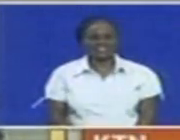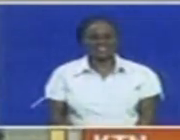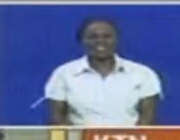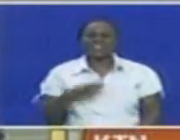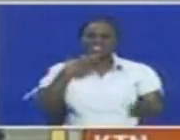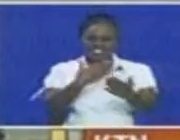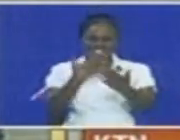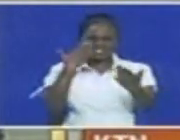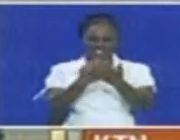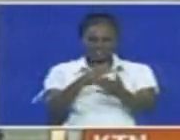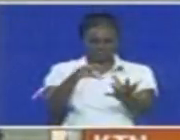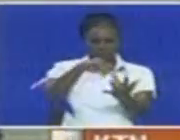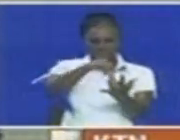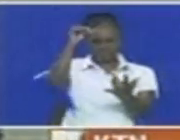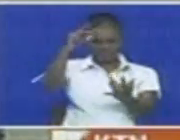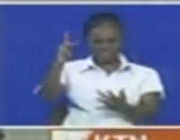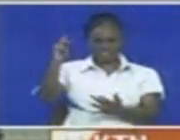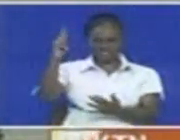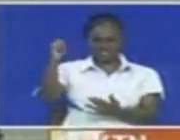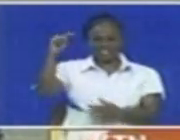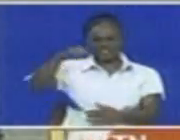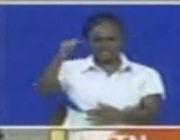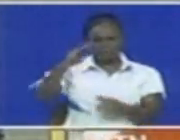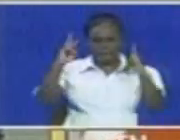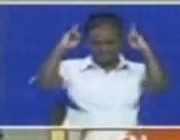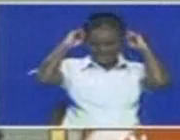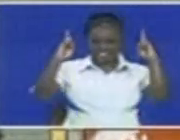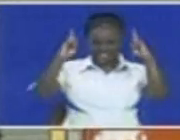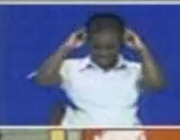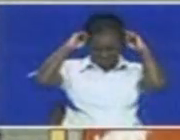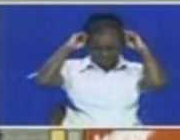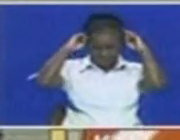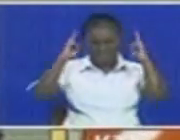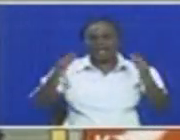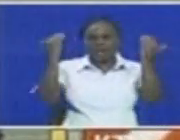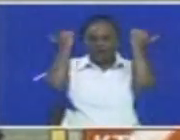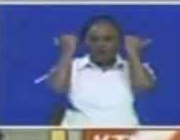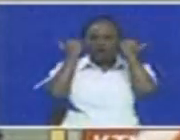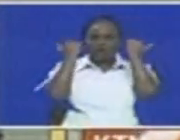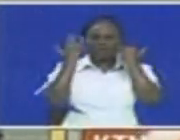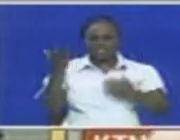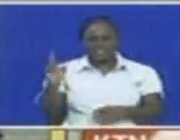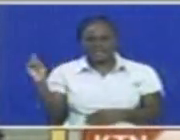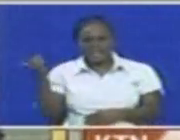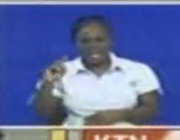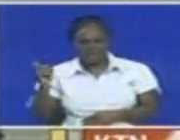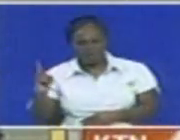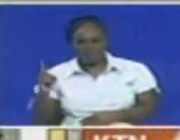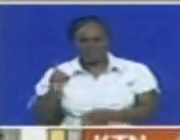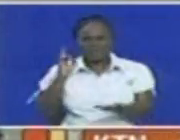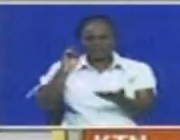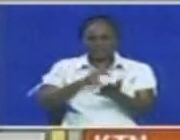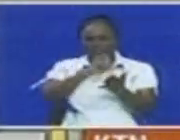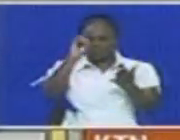Shukran sana kwa kuchagua taarifa za KTN leo. Naitwa Mashirima Kapombe. Mahakama ya Rufaa jijini Nairobi imefutilia